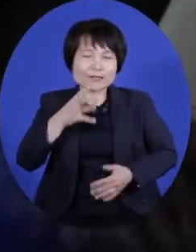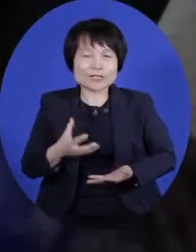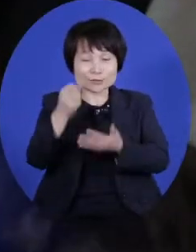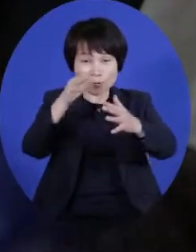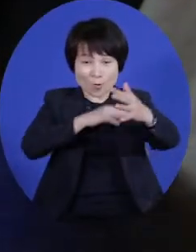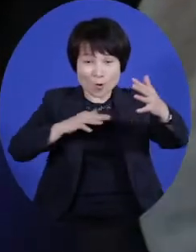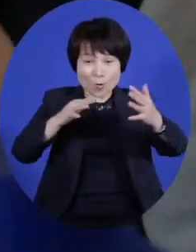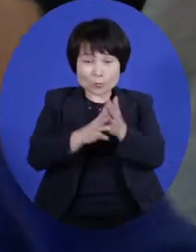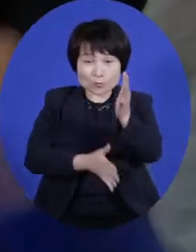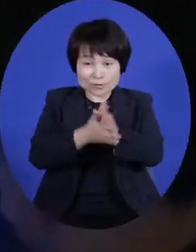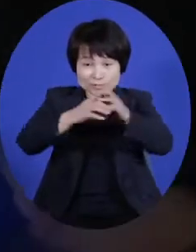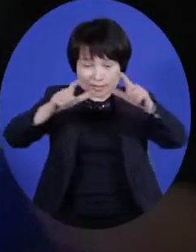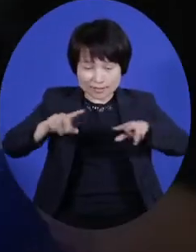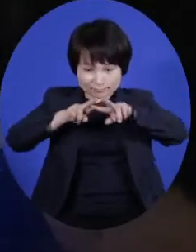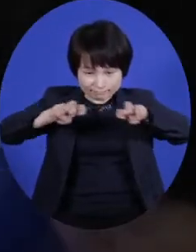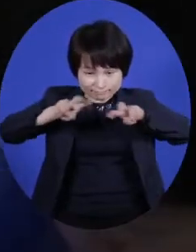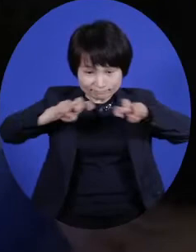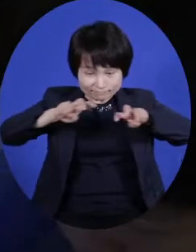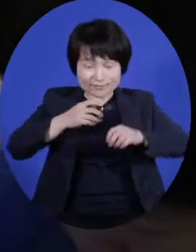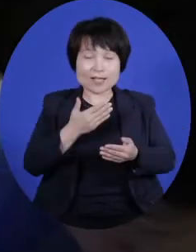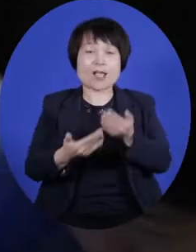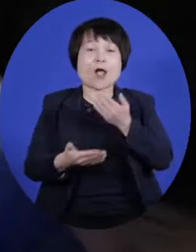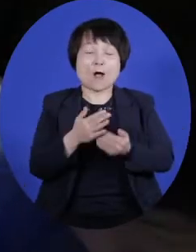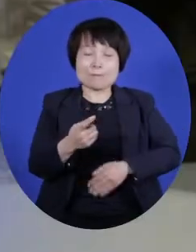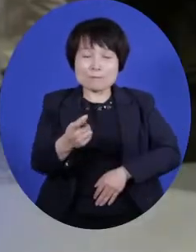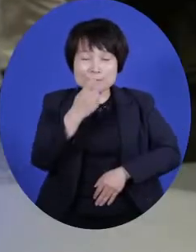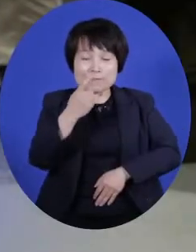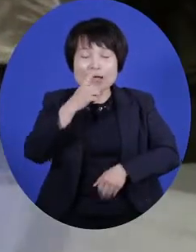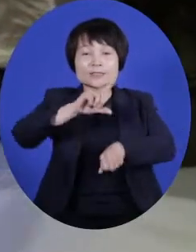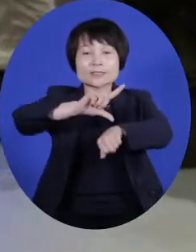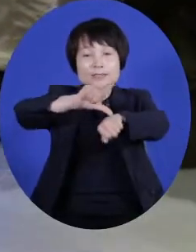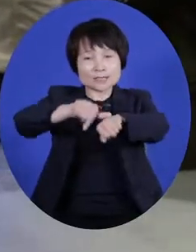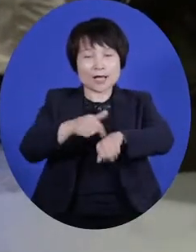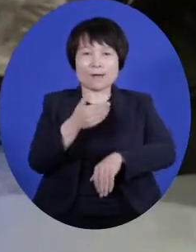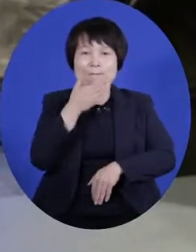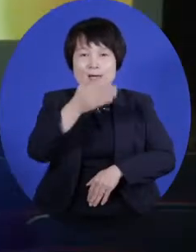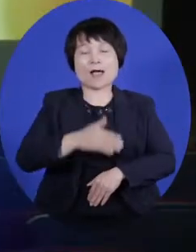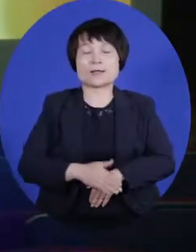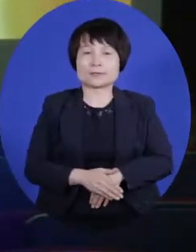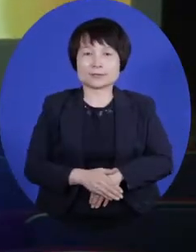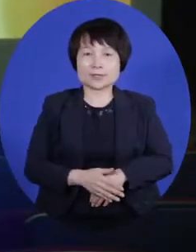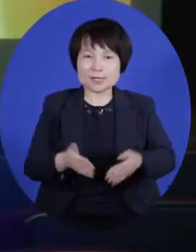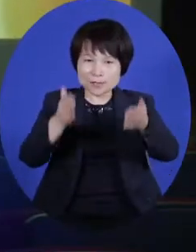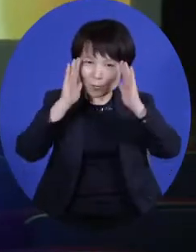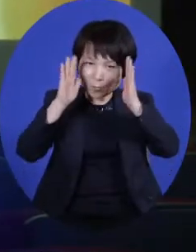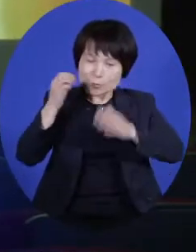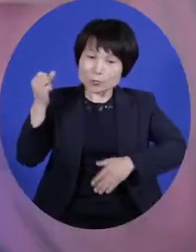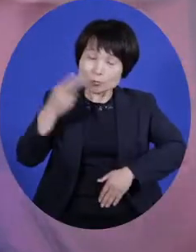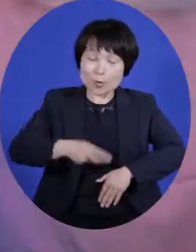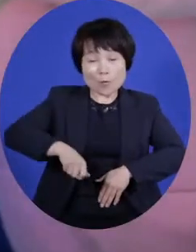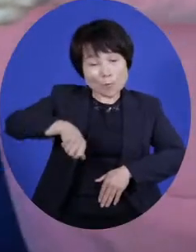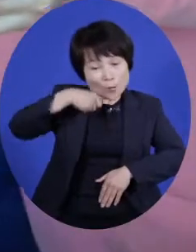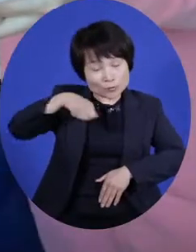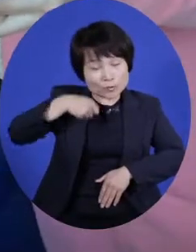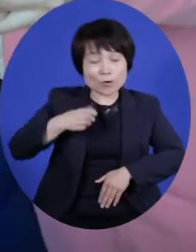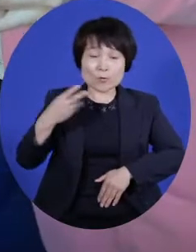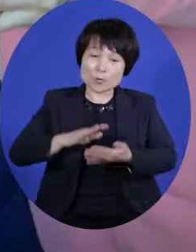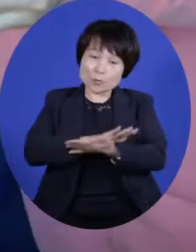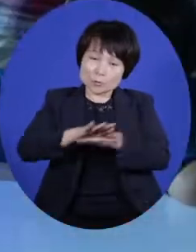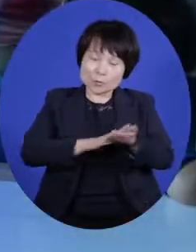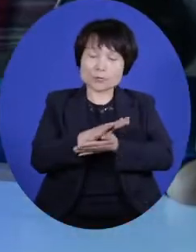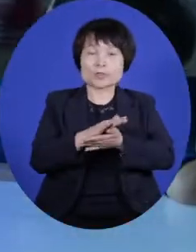재미있게 광주시의 인문자산을 느끼고 체험할 수 있는 내용으로 구성을 했는데요. 학술강연과 아울러 음식의